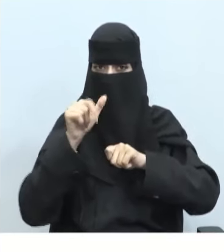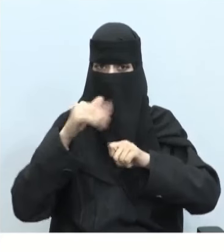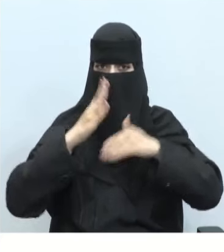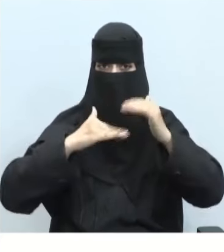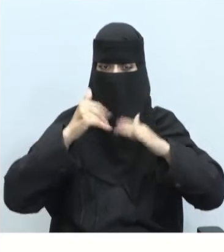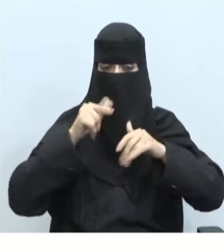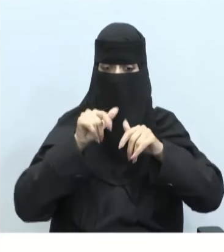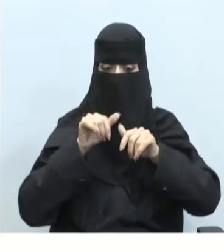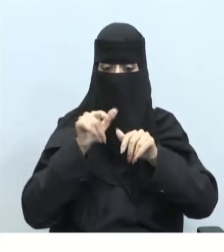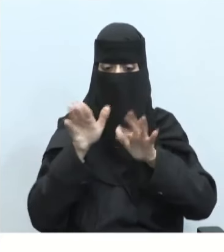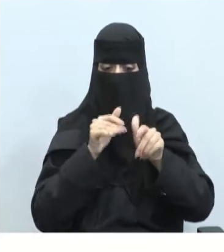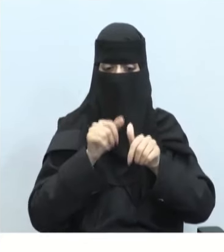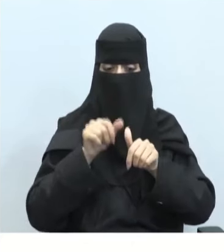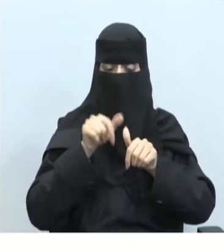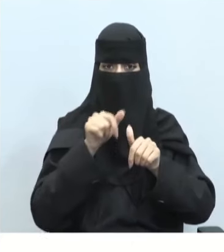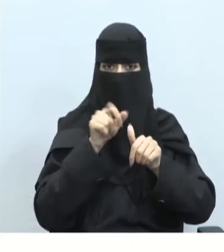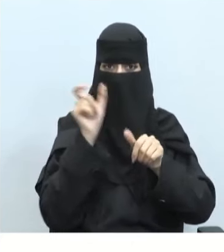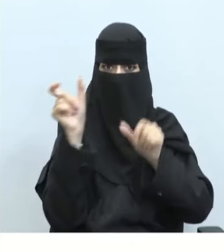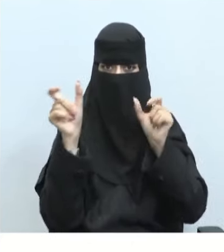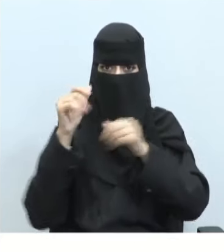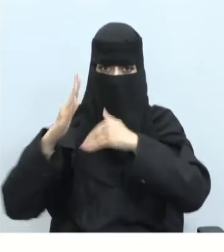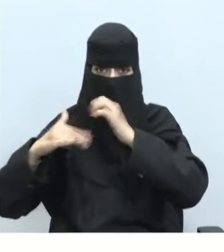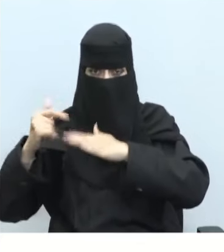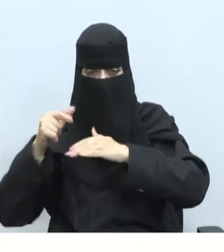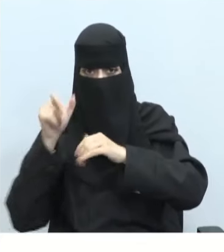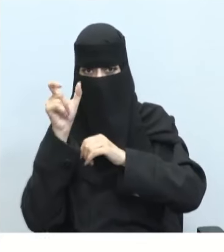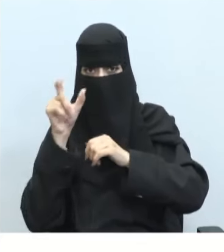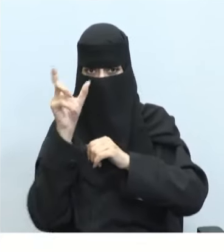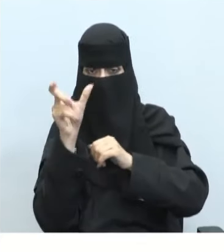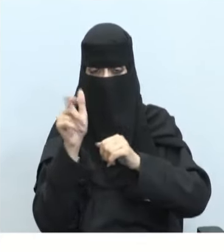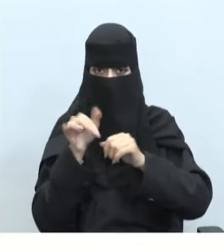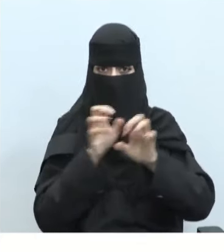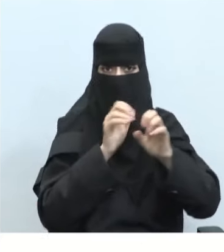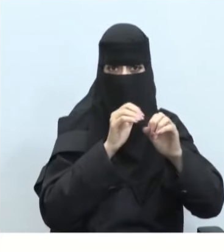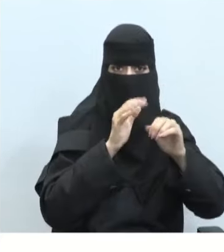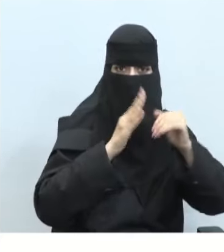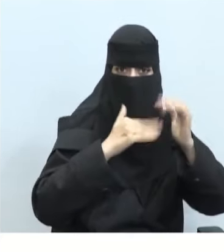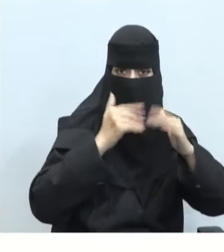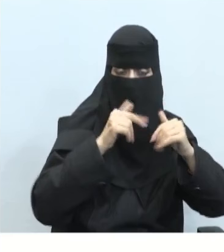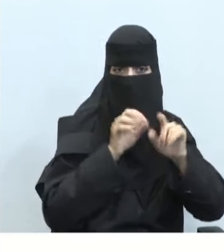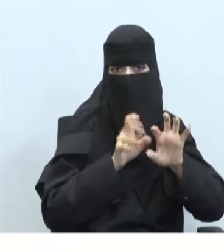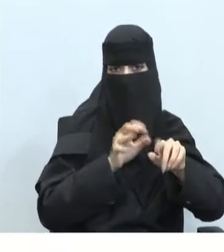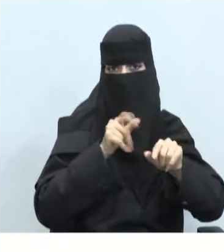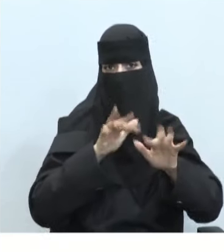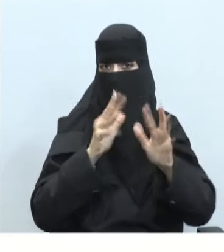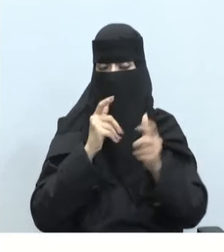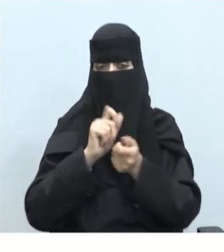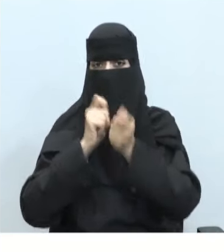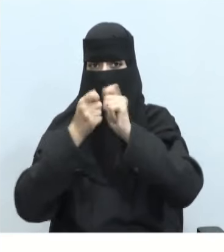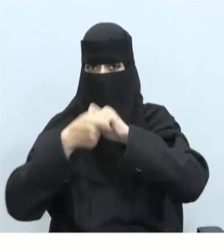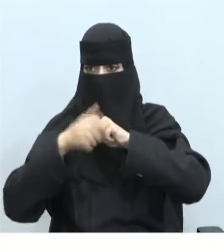المهارات التقنيه اذا هذا هو محور درسنا لهذا اليوم كيف نعدل اماكن المحاذاه داخل الخليه